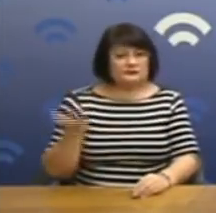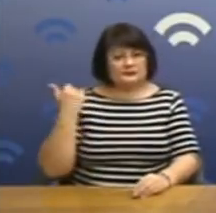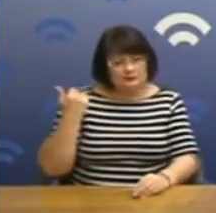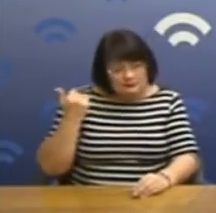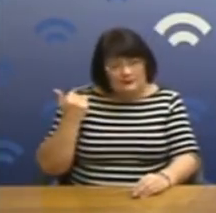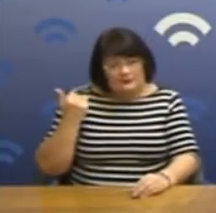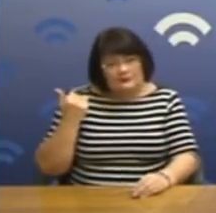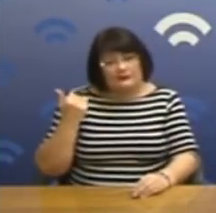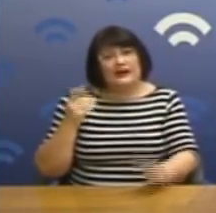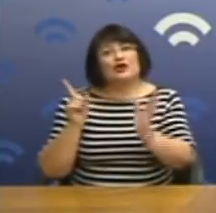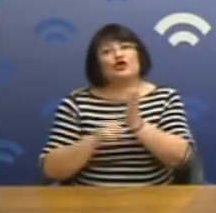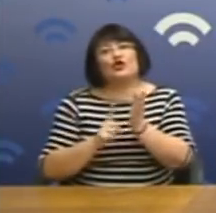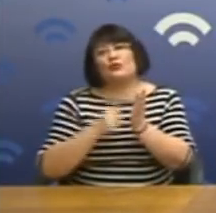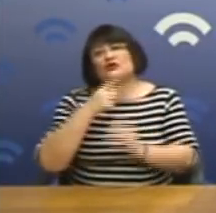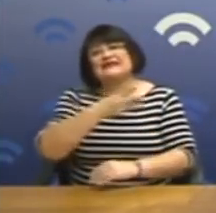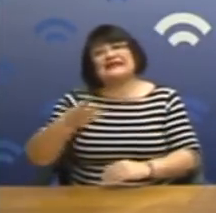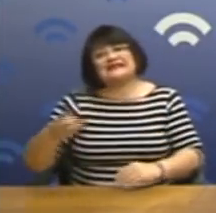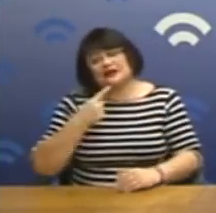ήδη από την νομοθεσία ΣΥΡΙΖΑ.